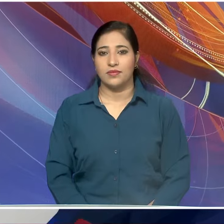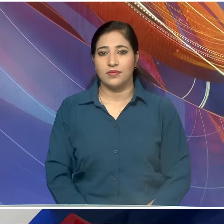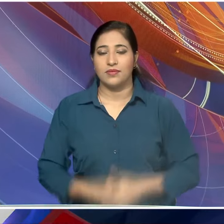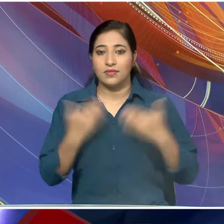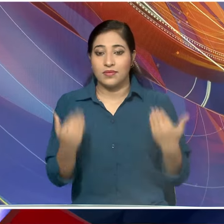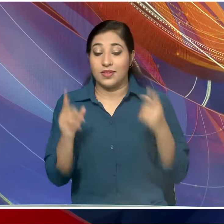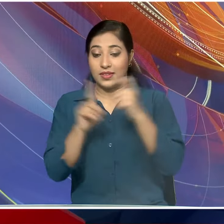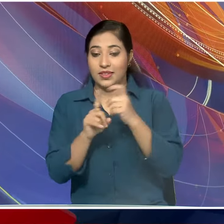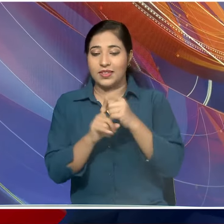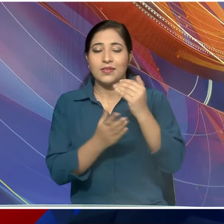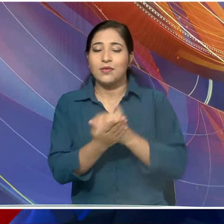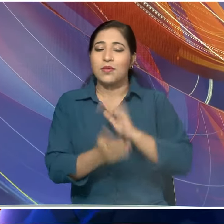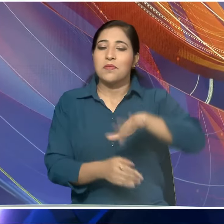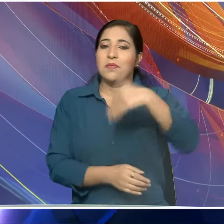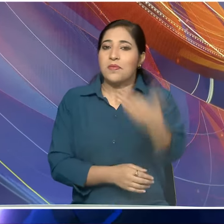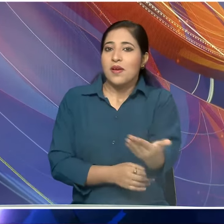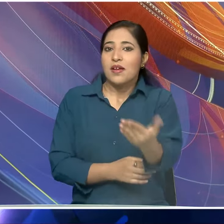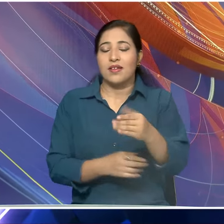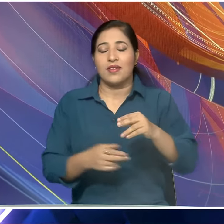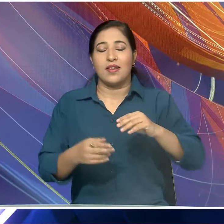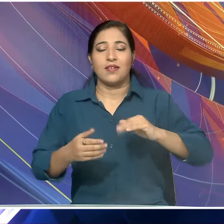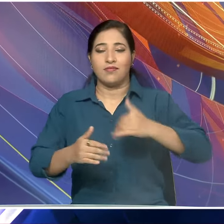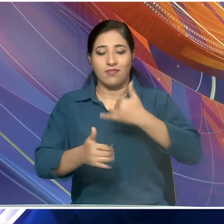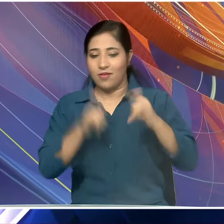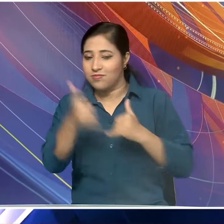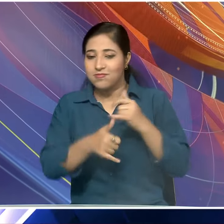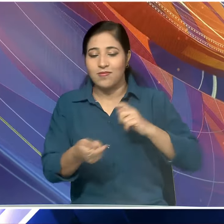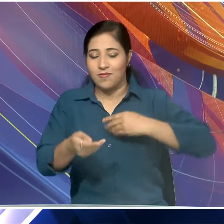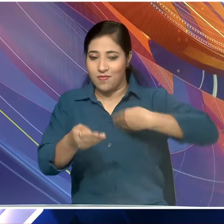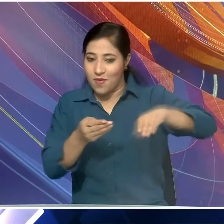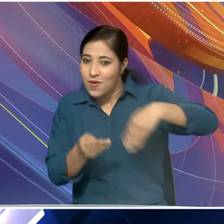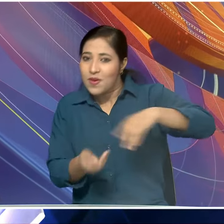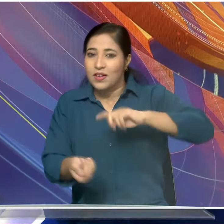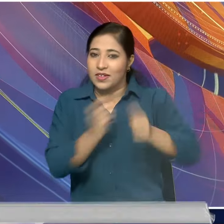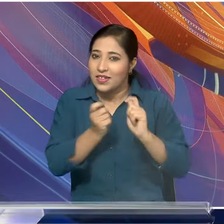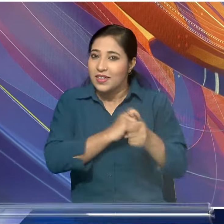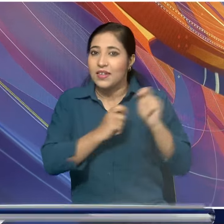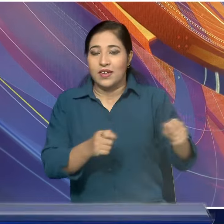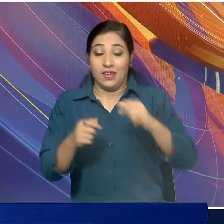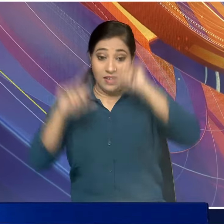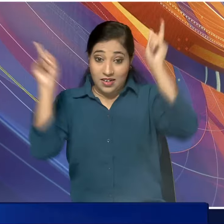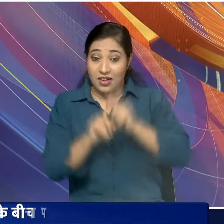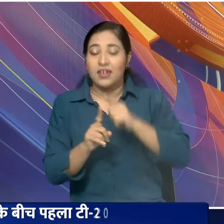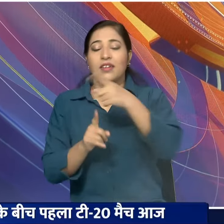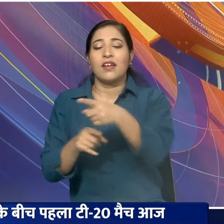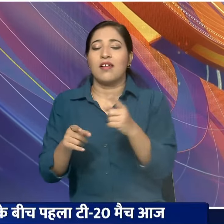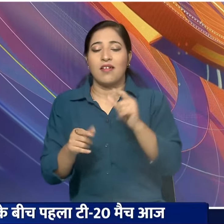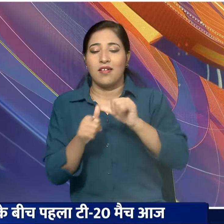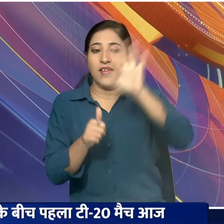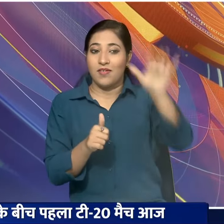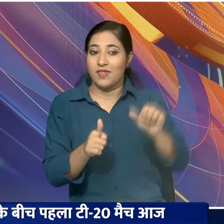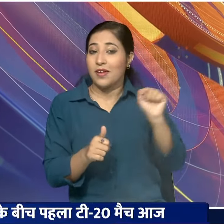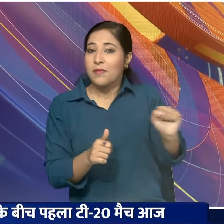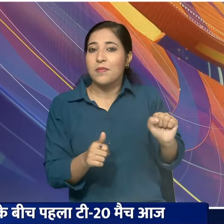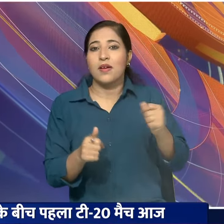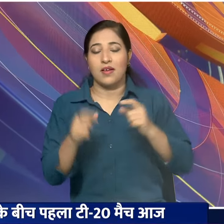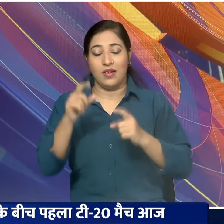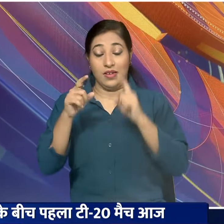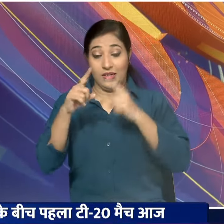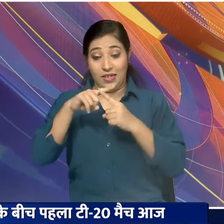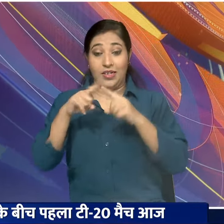और डीडी प्रीमियर्स के बाद बात कर लेते हैं क्रिकेट को लेकर। तो भारत और दक्षिण अफ्रीका के बीच 3 T20 क्रिकेट मैचों की श्रृंखला का पहला